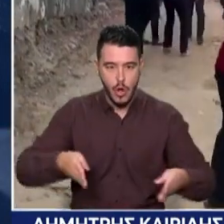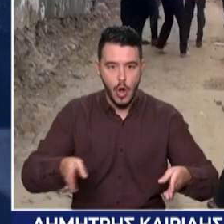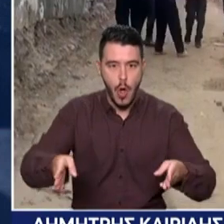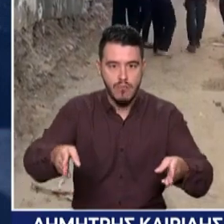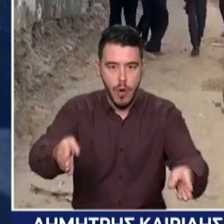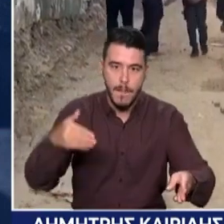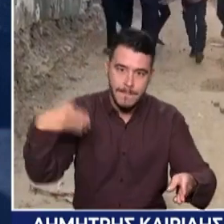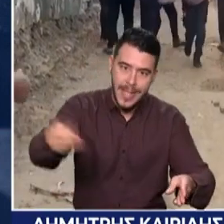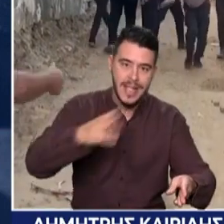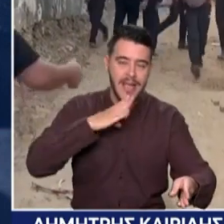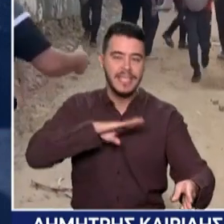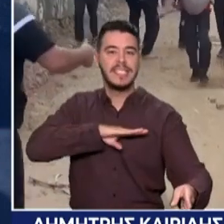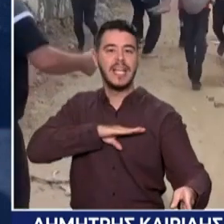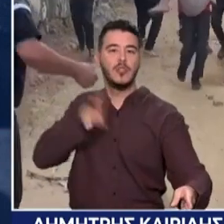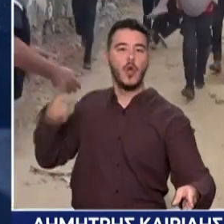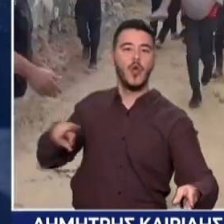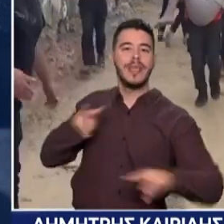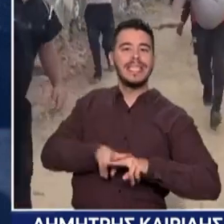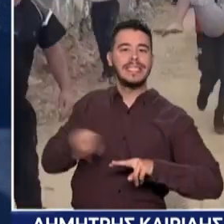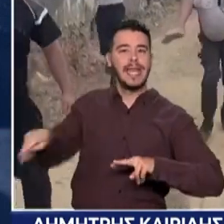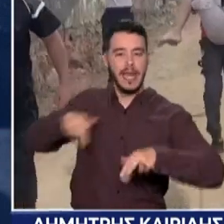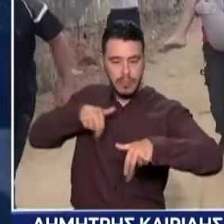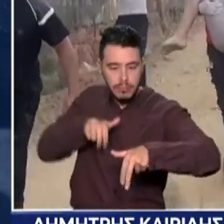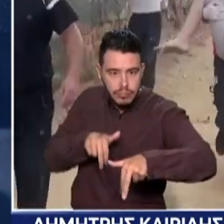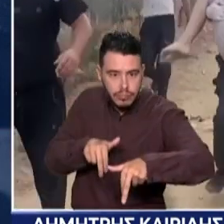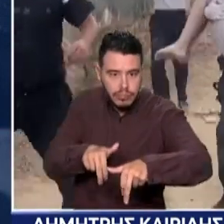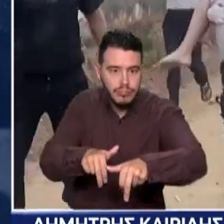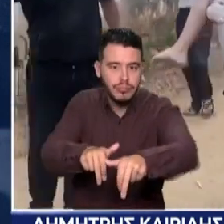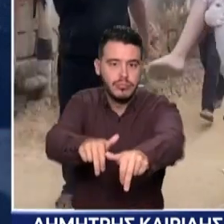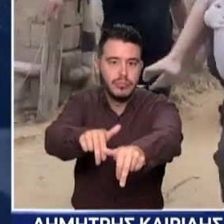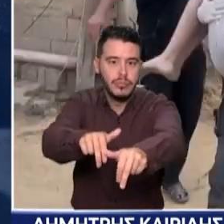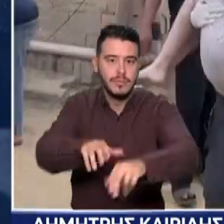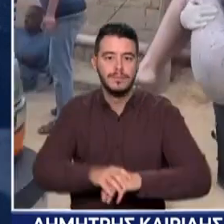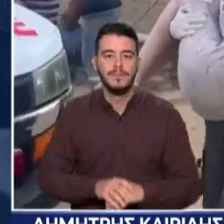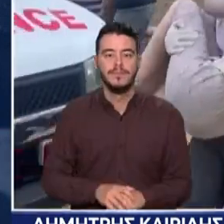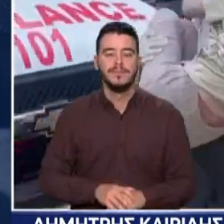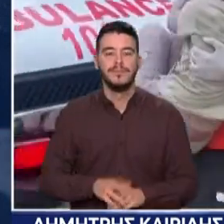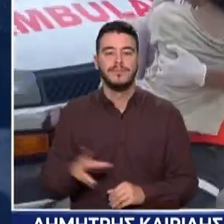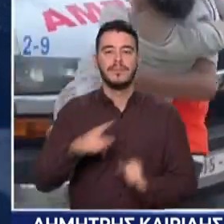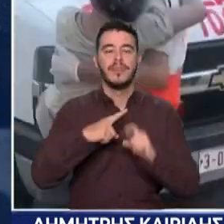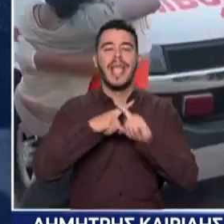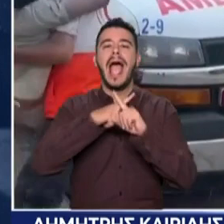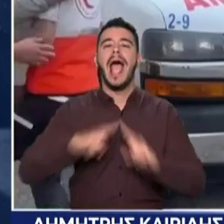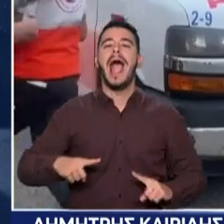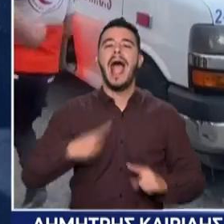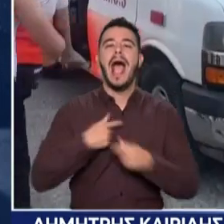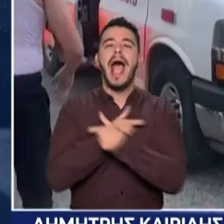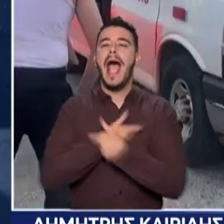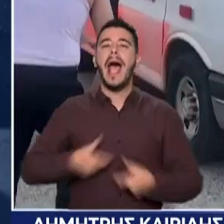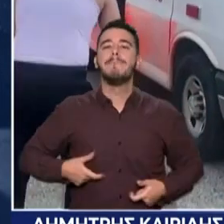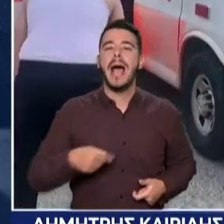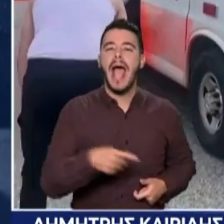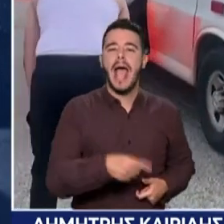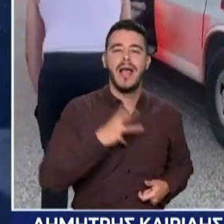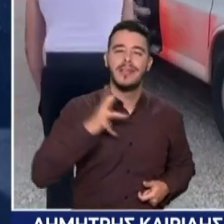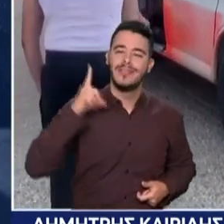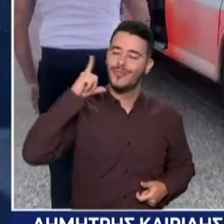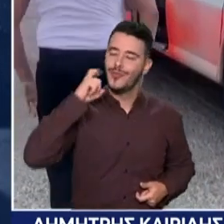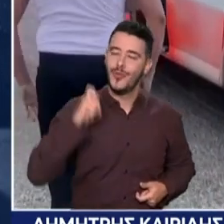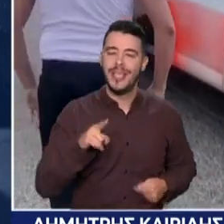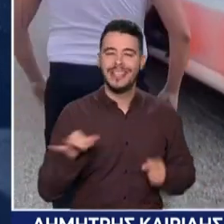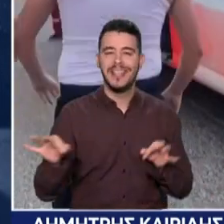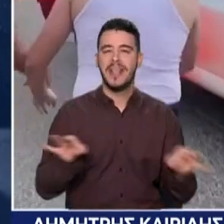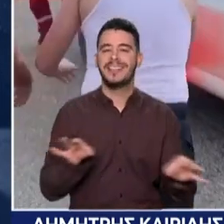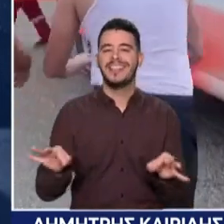Πάντως θα ήταν αφελές να πιστέψει κανείς ότι η Χαμάς δεν είχε προβλέψει κάτι τέτοιο. Εννοείται. Όταν δηλαδή σχεδίαζε μια τέτοια μαζική